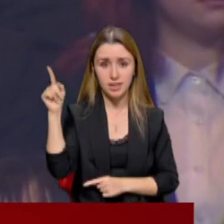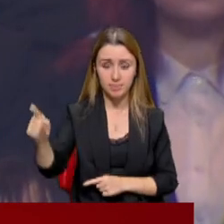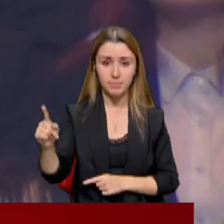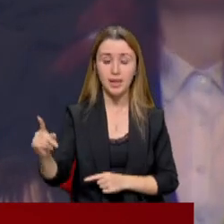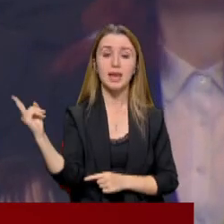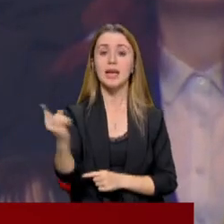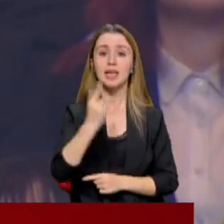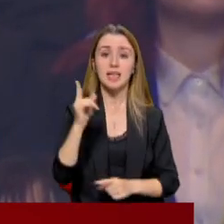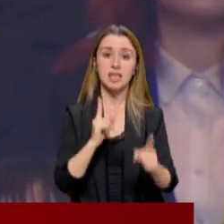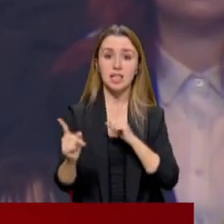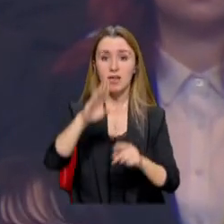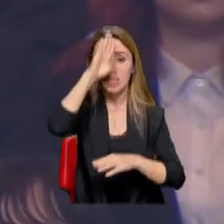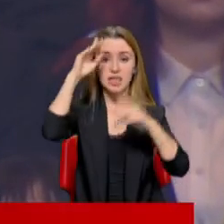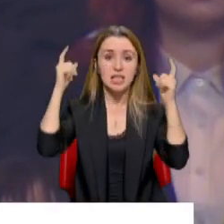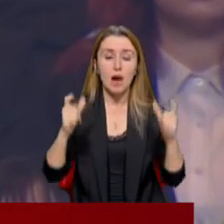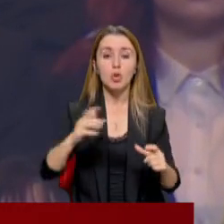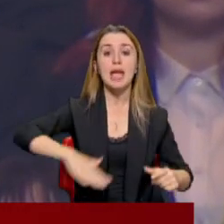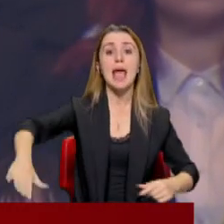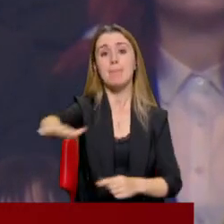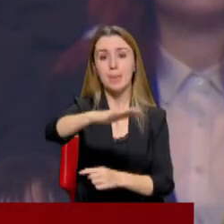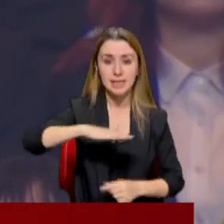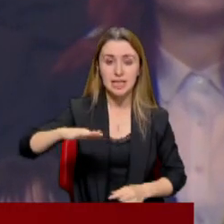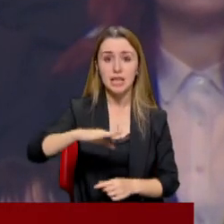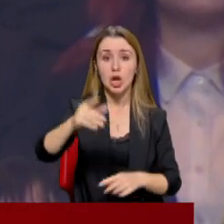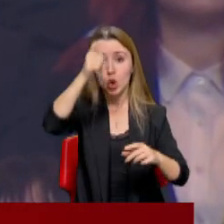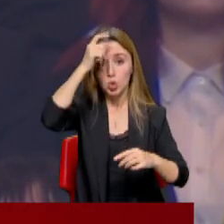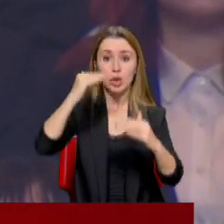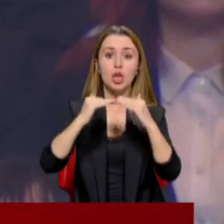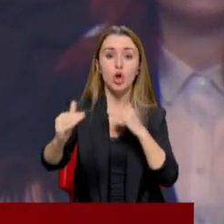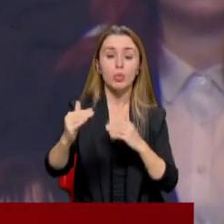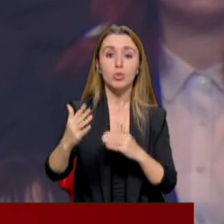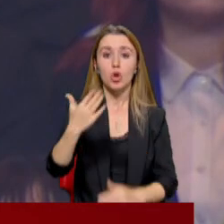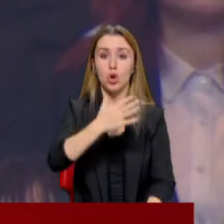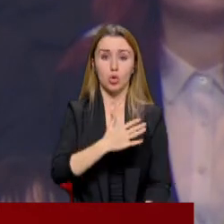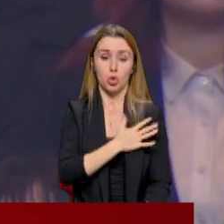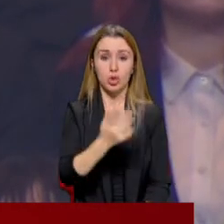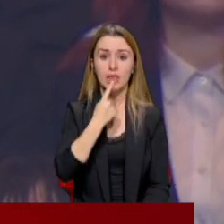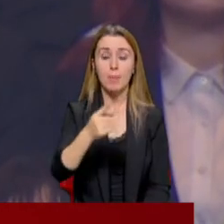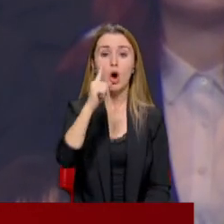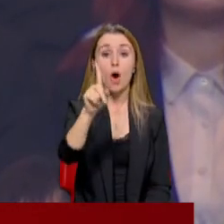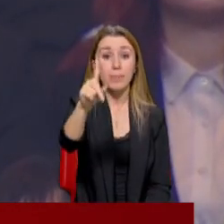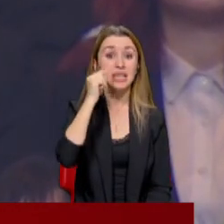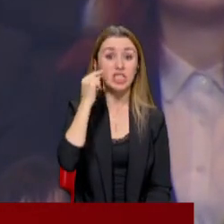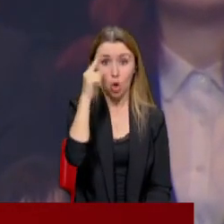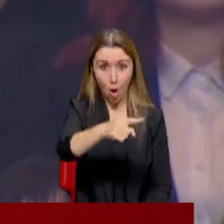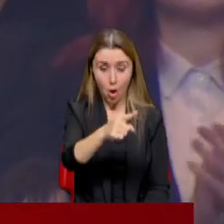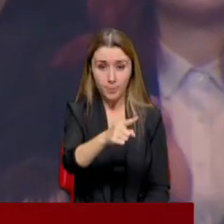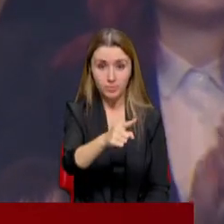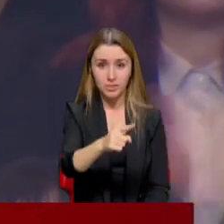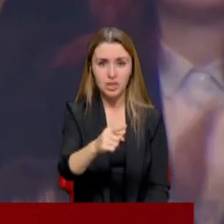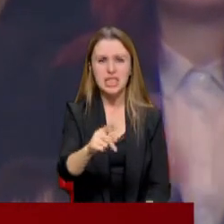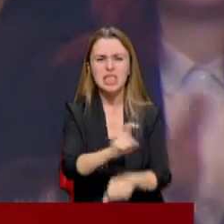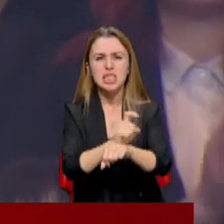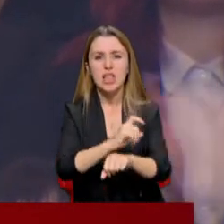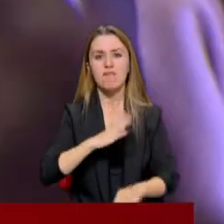gezi ist bulun hepimizin Türkiye'nin onurudur ama o birisinin kidir